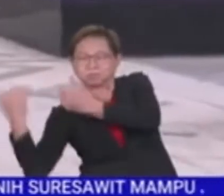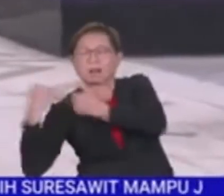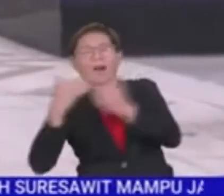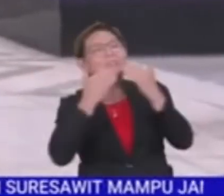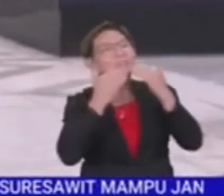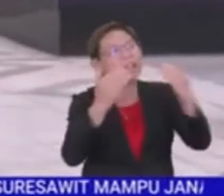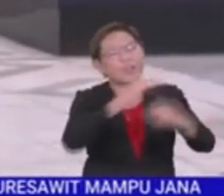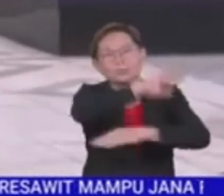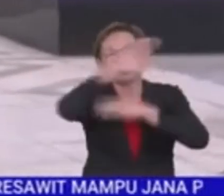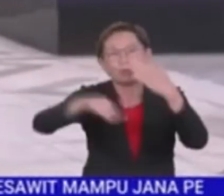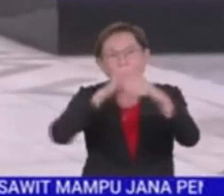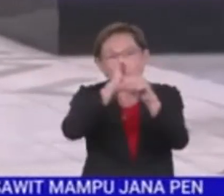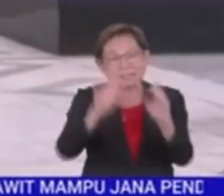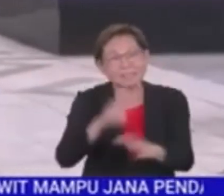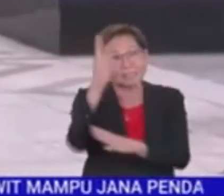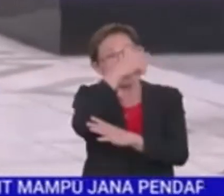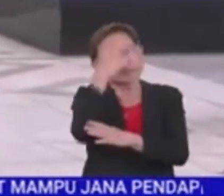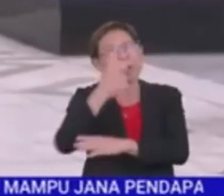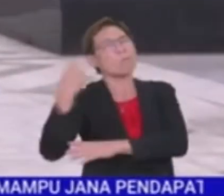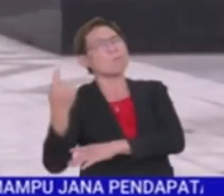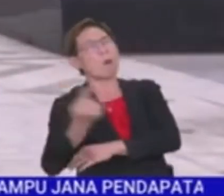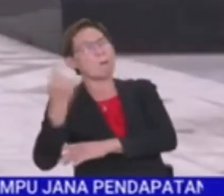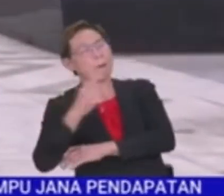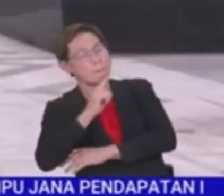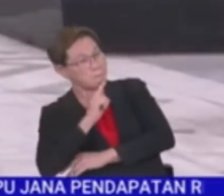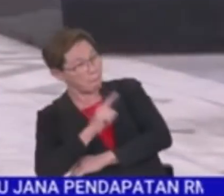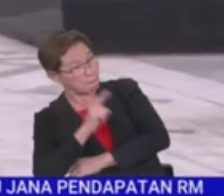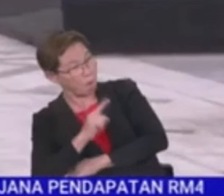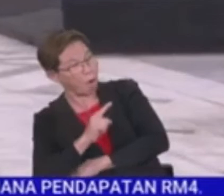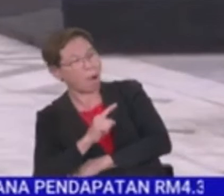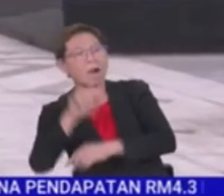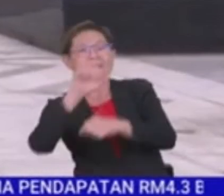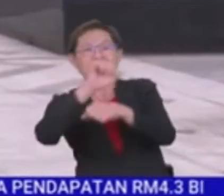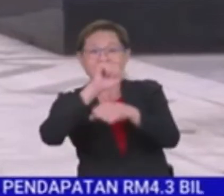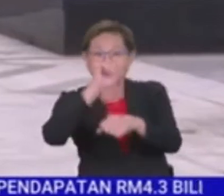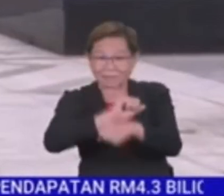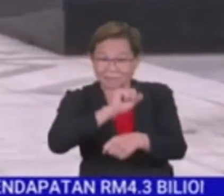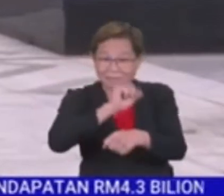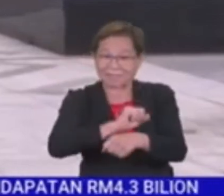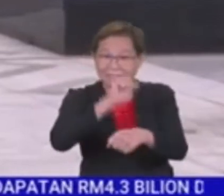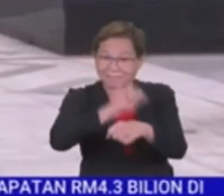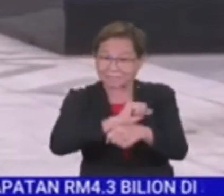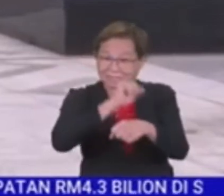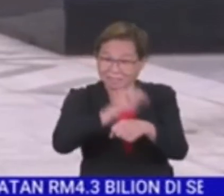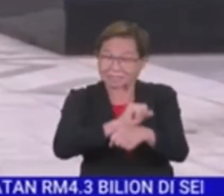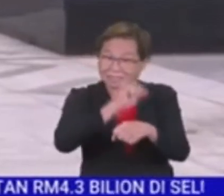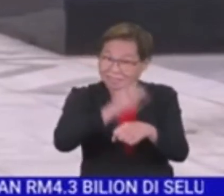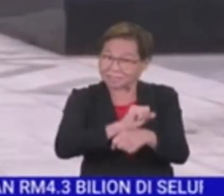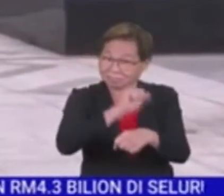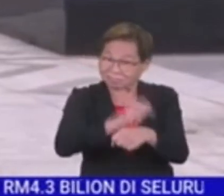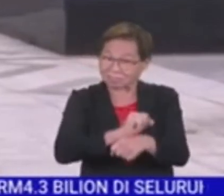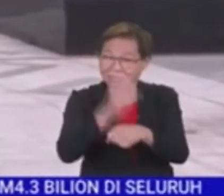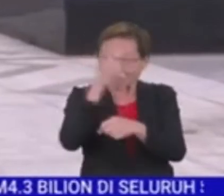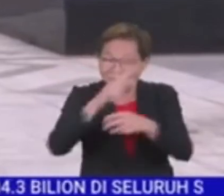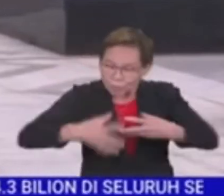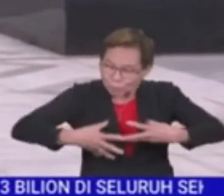kasih kepada semua penjawat awam kerana sentiasa memastikan jentera kerajaan bergerak dengan berkesan